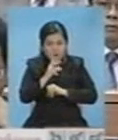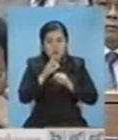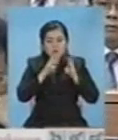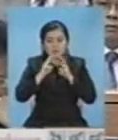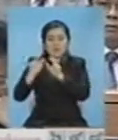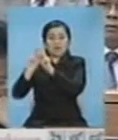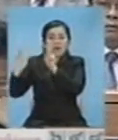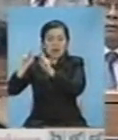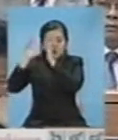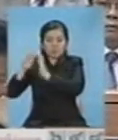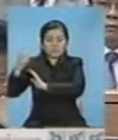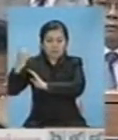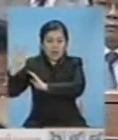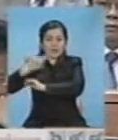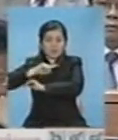า15คน